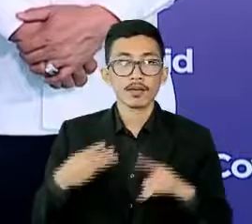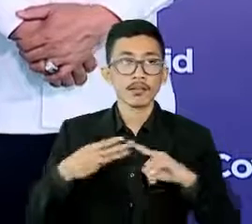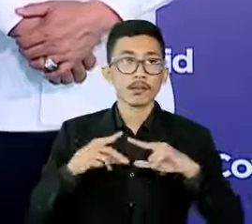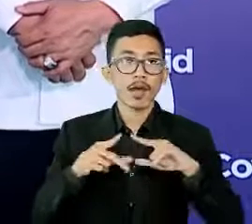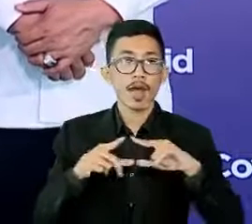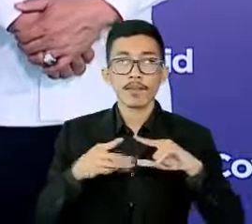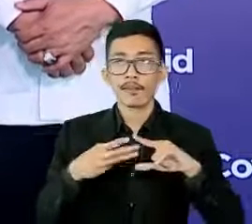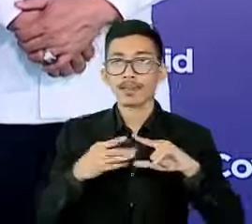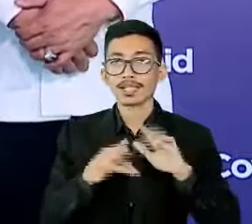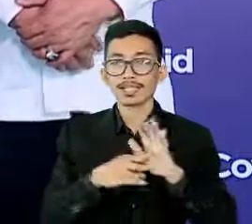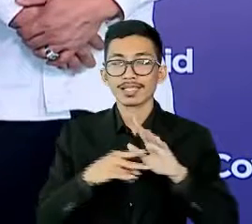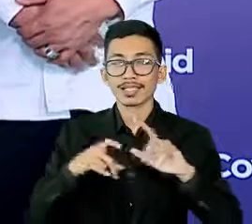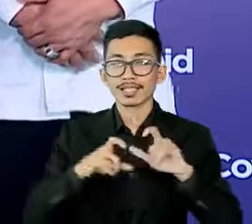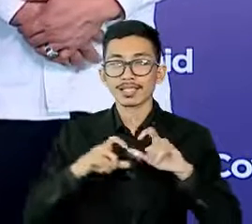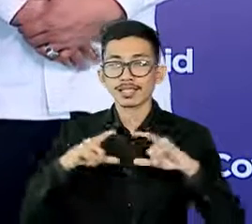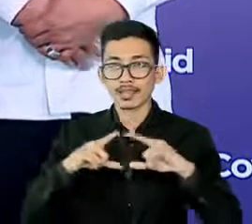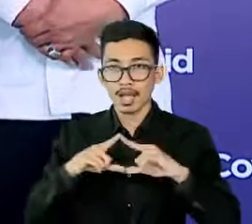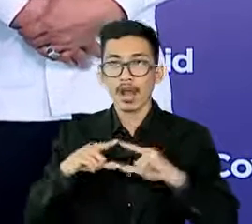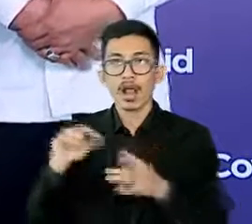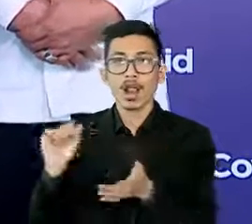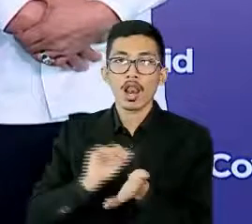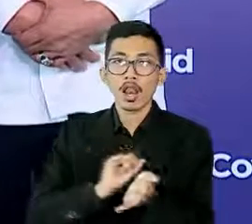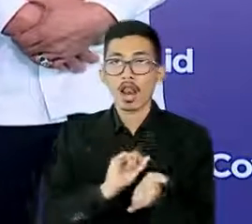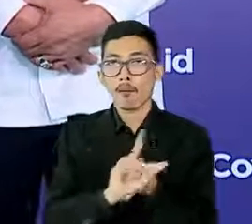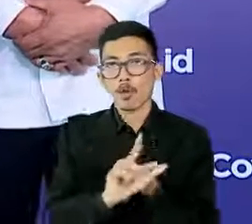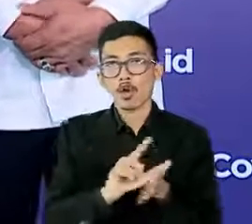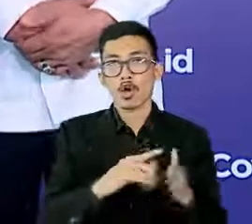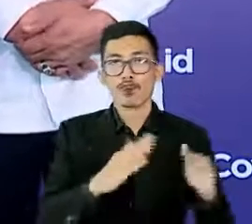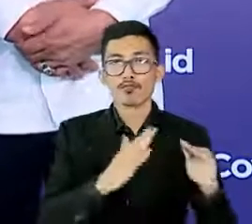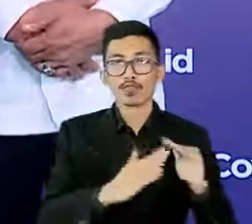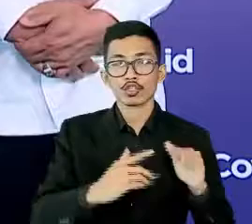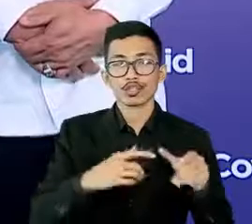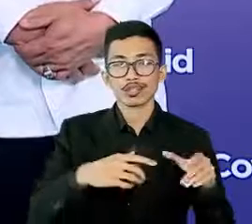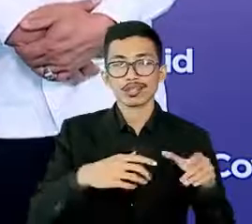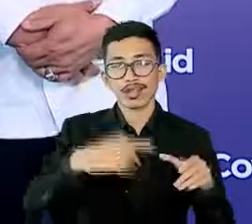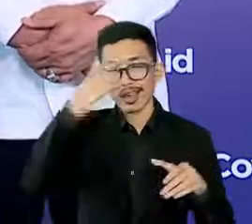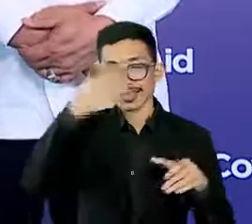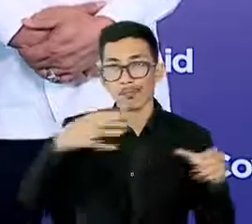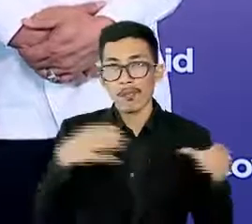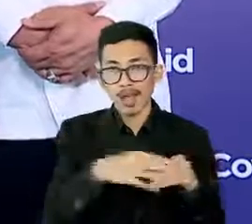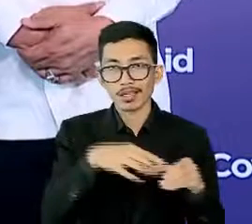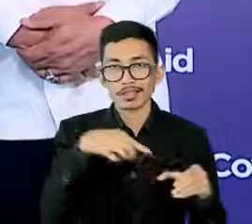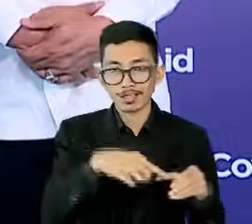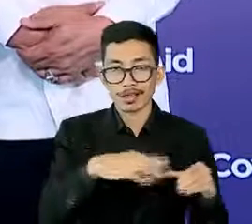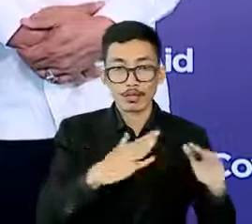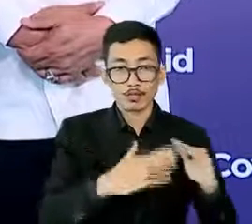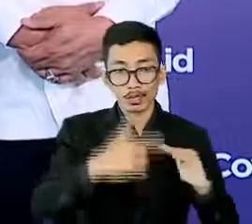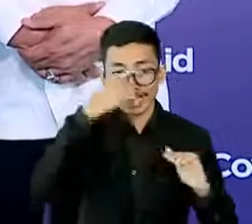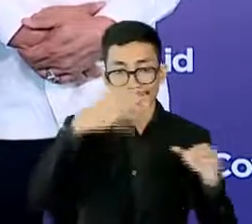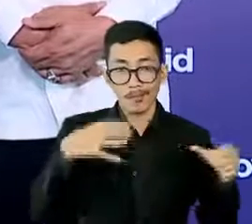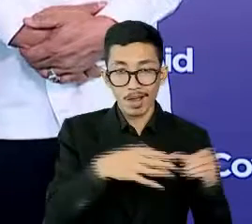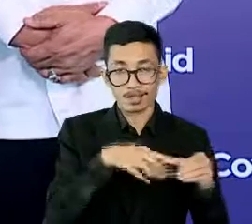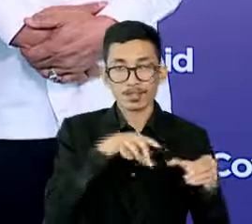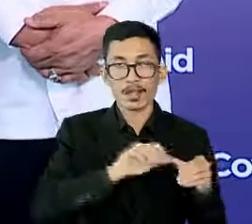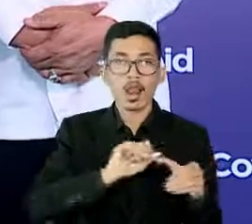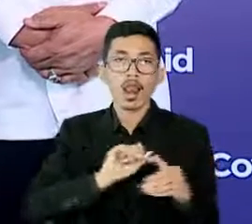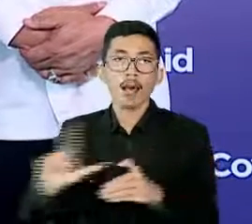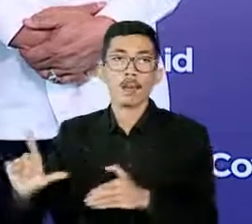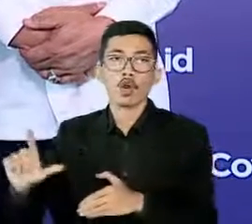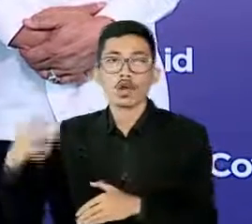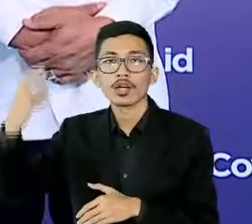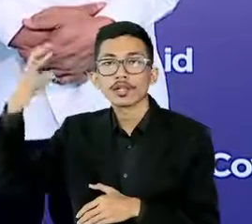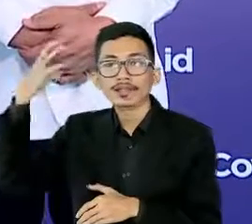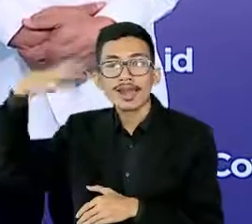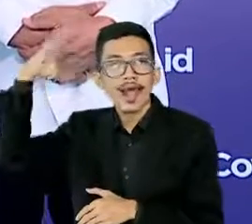kepada Puskesmas dan Puskesmas atau melaporkan kepada Dinas Kesehatan baik kota